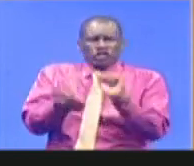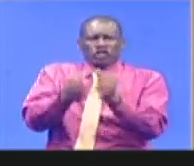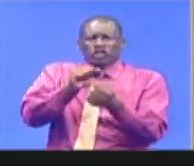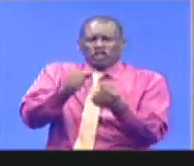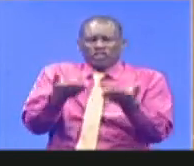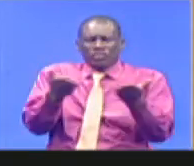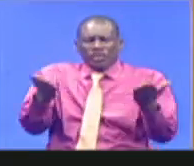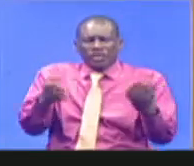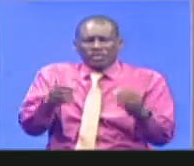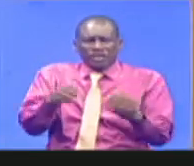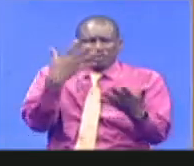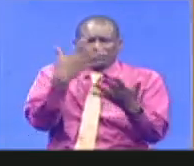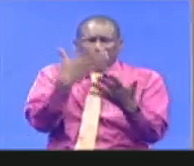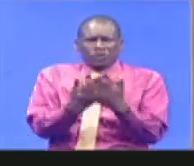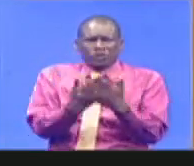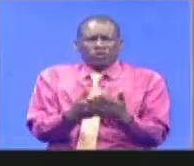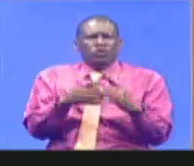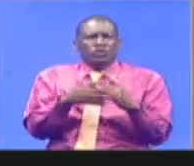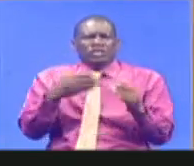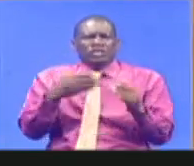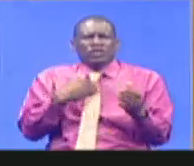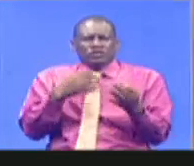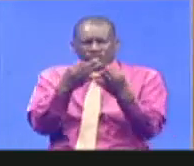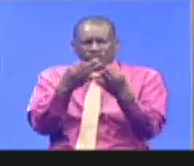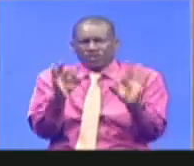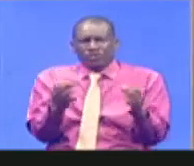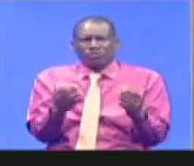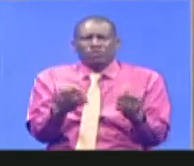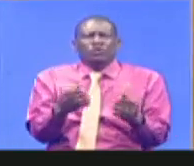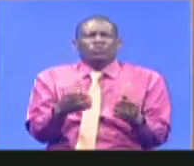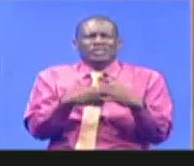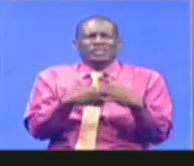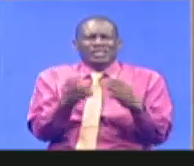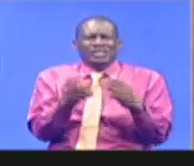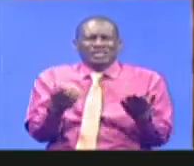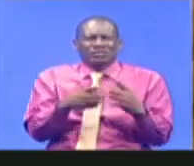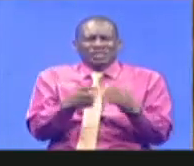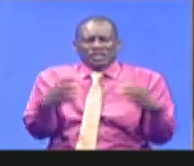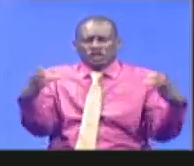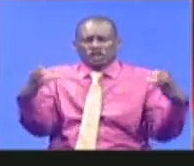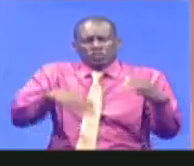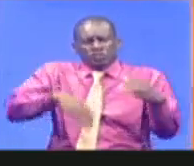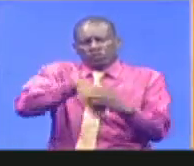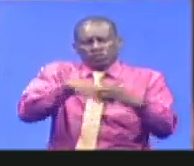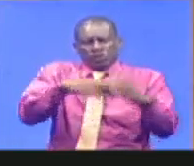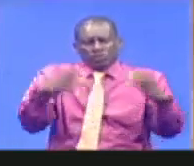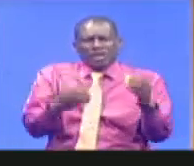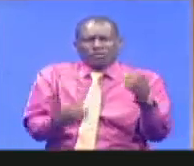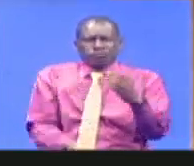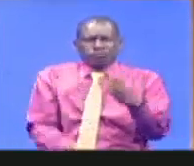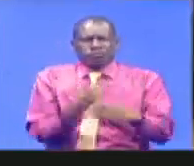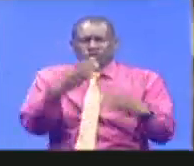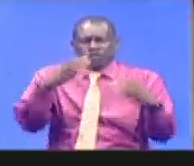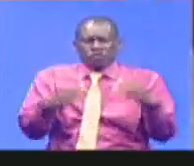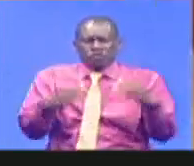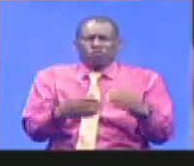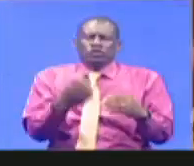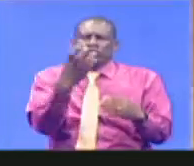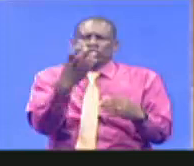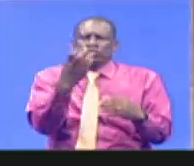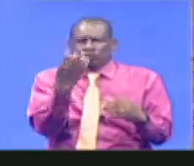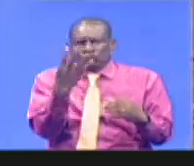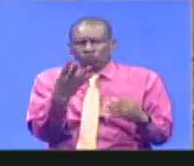pale kidogo, ukaanza kuwa na freedom, tukaanza at least ndio tukaanzisha team. Hata nilianzisha team kitu 04 ndio niliweza kuanzisha